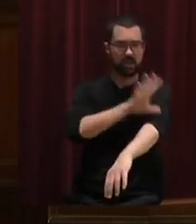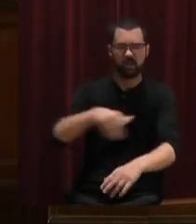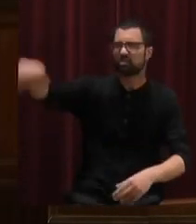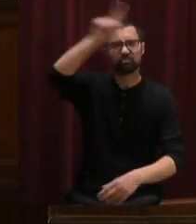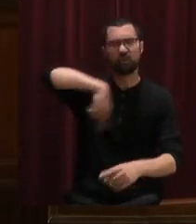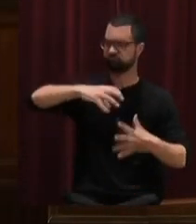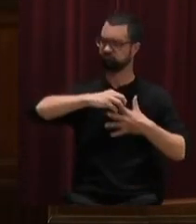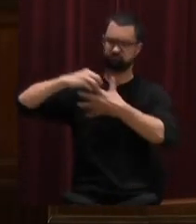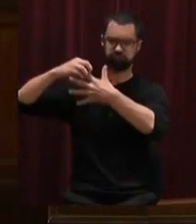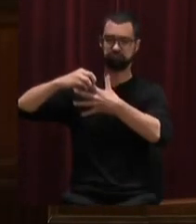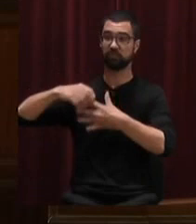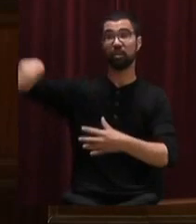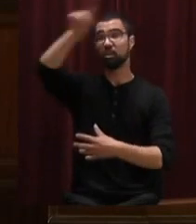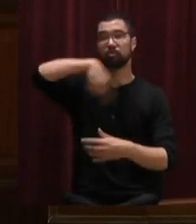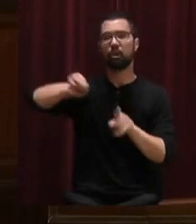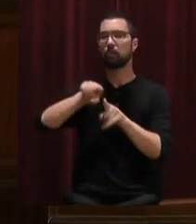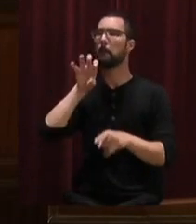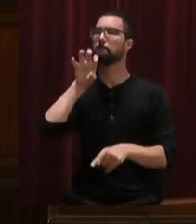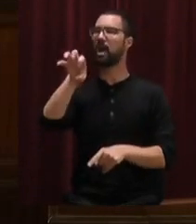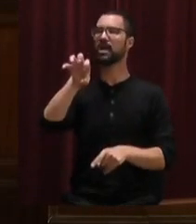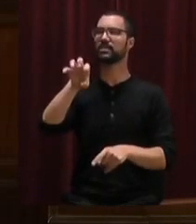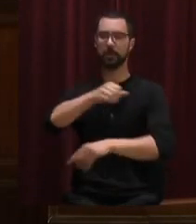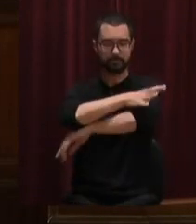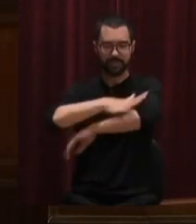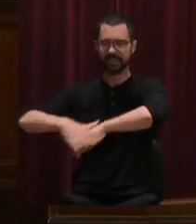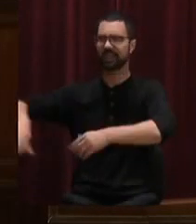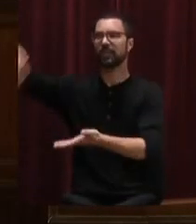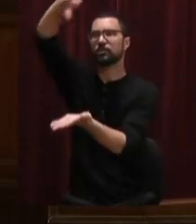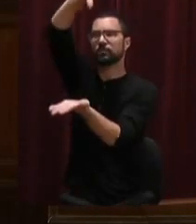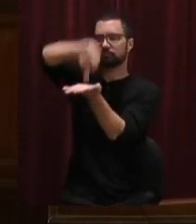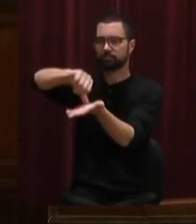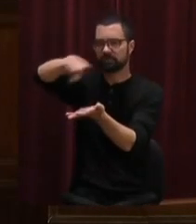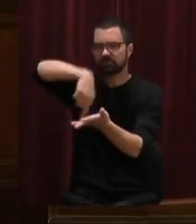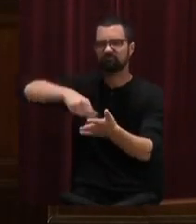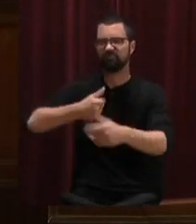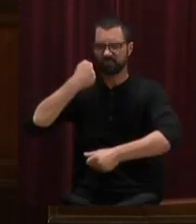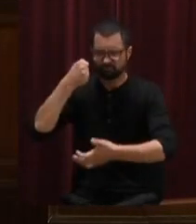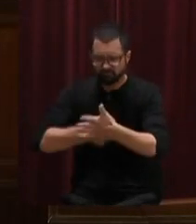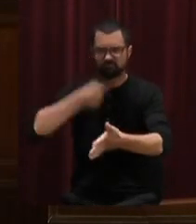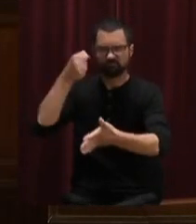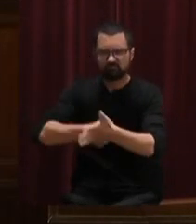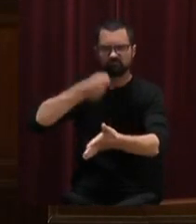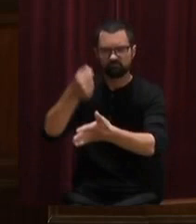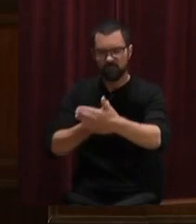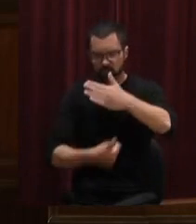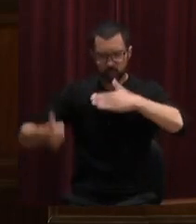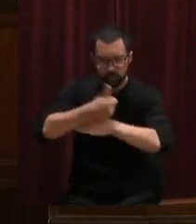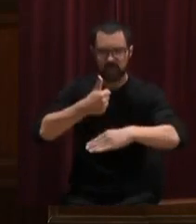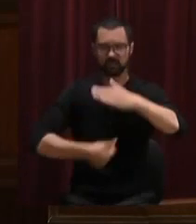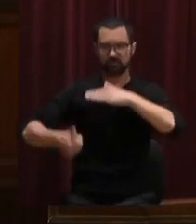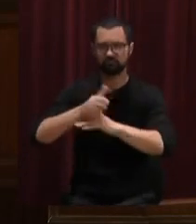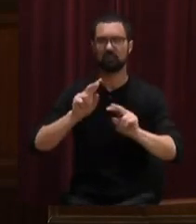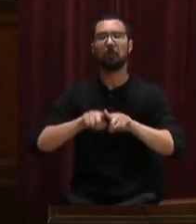referent. Un petit país enmig de la Mediterrània, que lluita cada dia per superar-se, orgullós d'ell mateix,